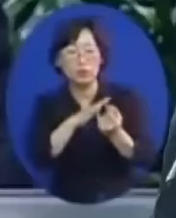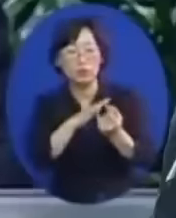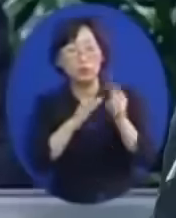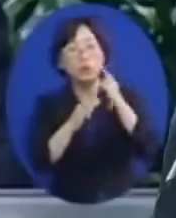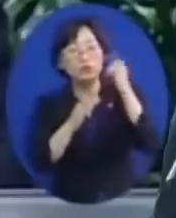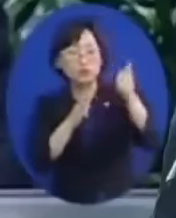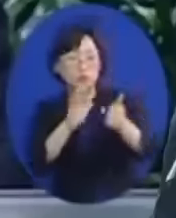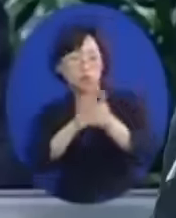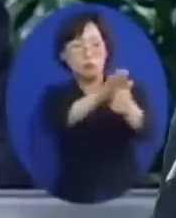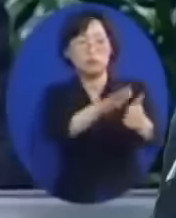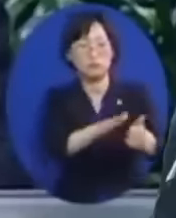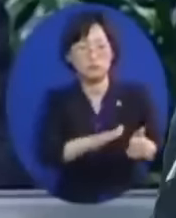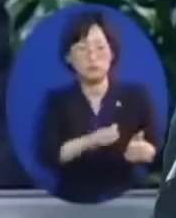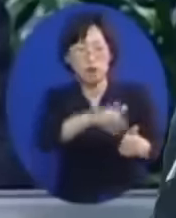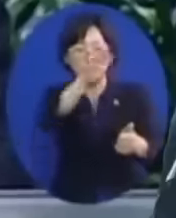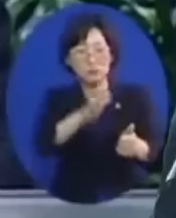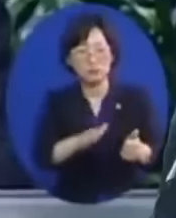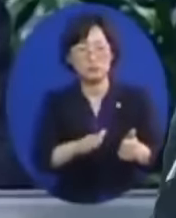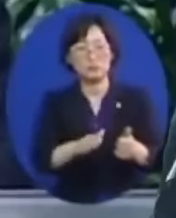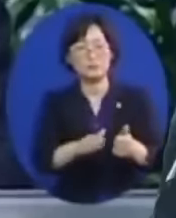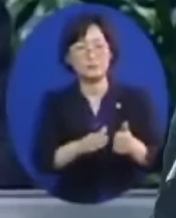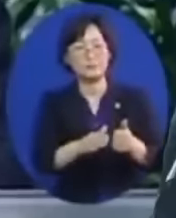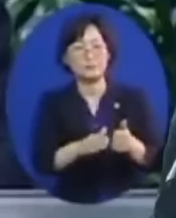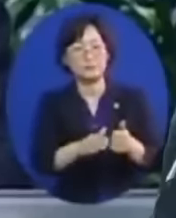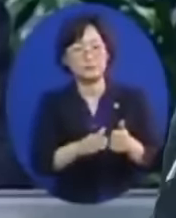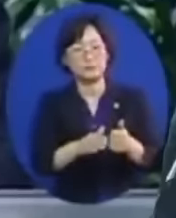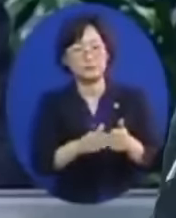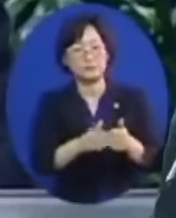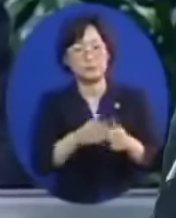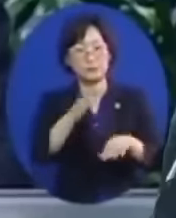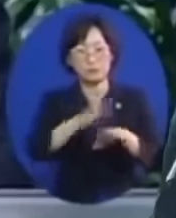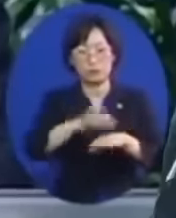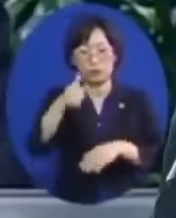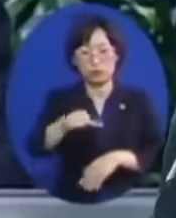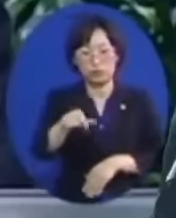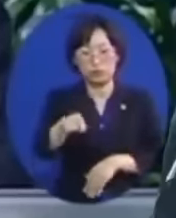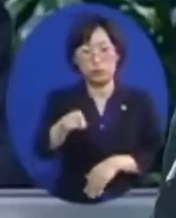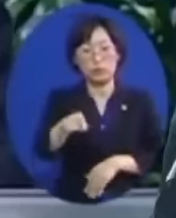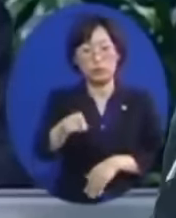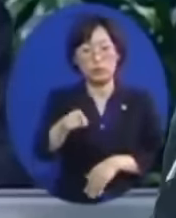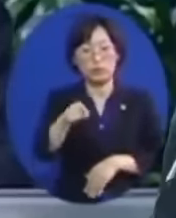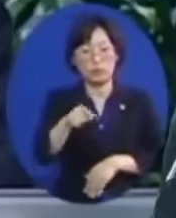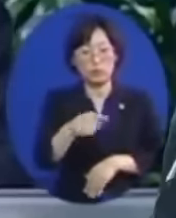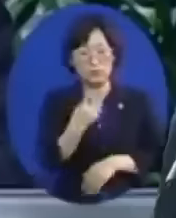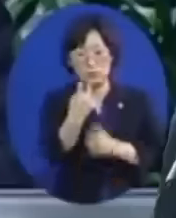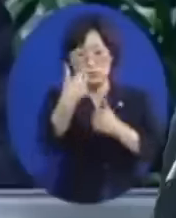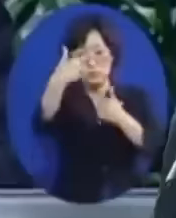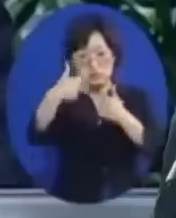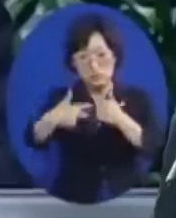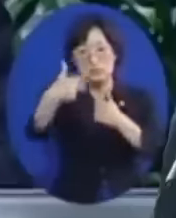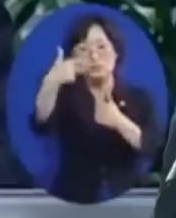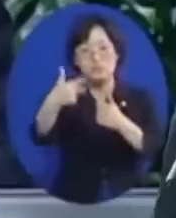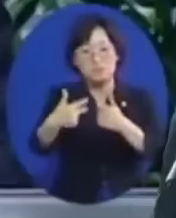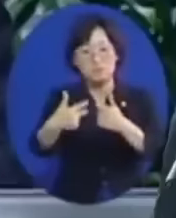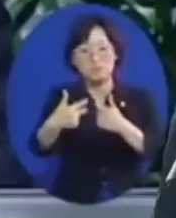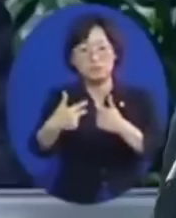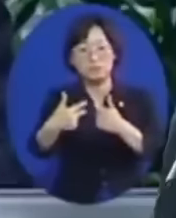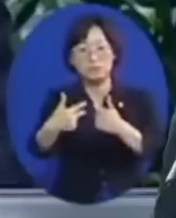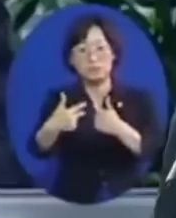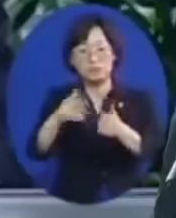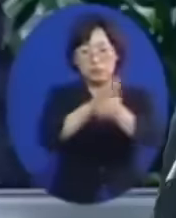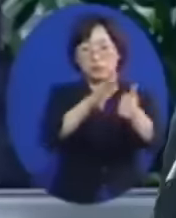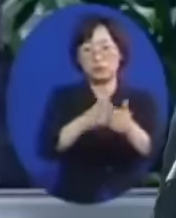나가라고. 그러니 손주뿔 되는 애가 눈을 확 부릅뜨고 나보고서 나가라고 해서 밀려